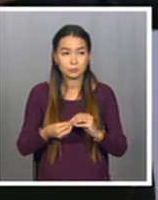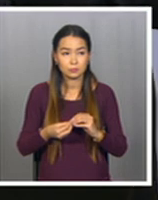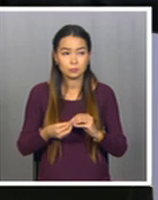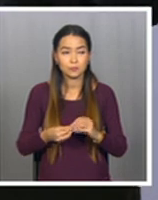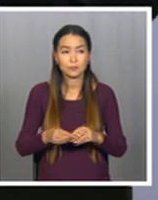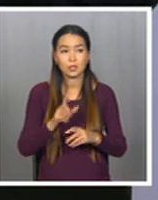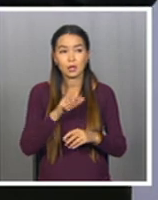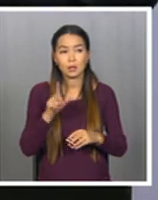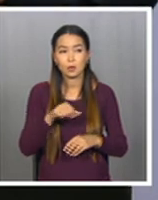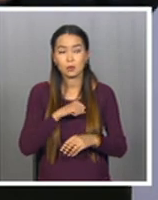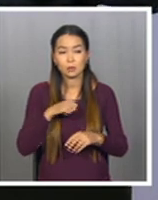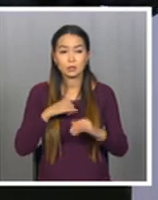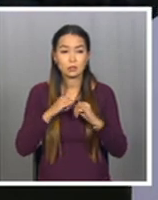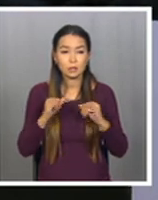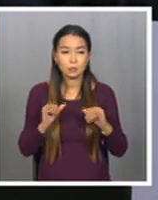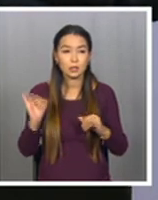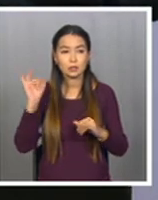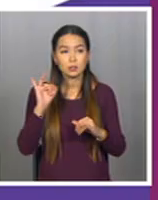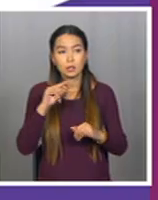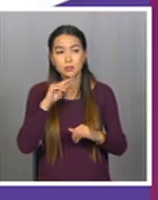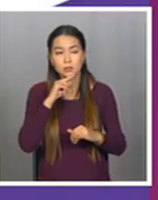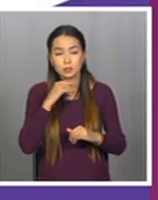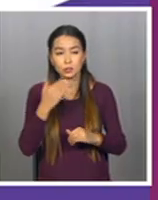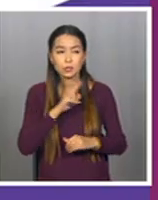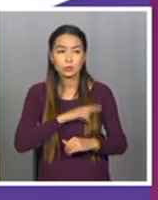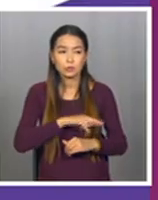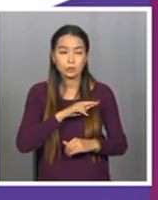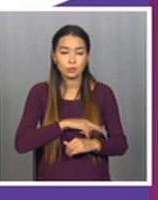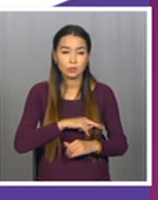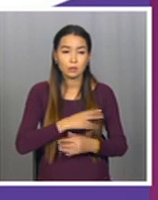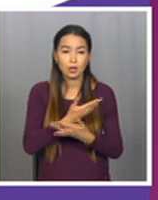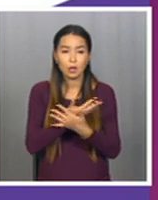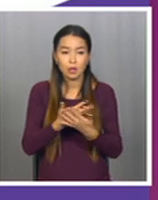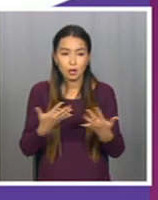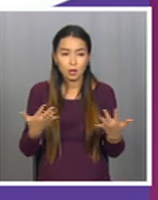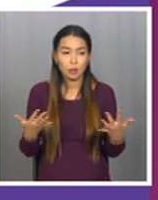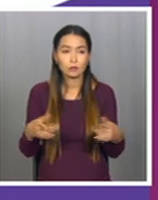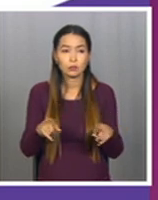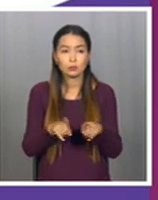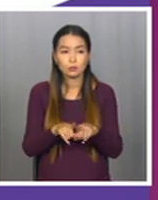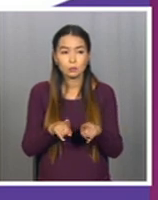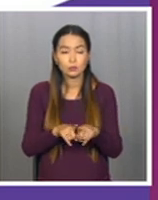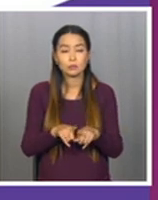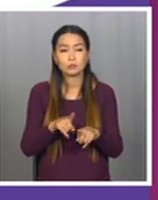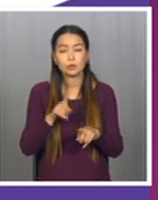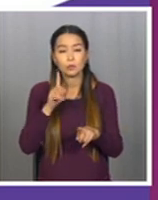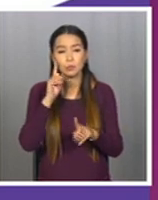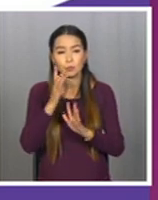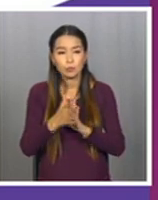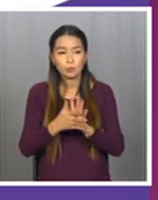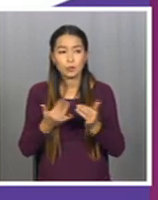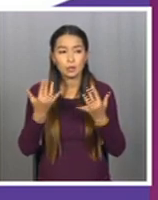Адамзат өзінің даму тарихында экономикалық жүйелердің әр түрлі түрлерін жетілдіре отырып, бүгінгі